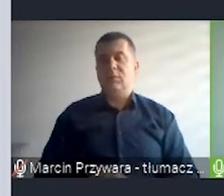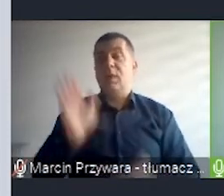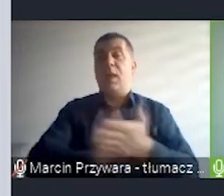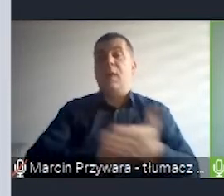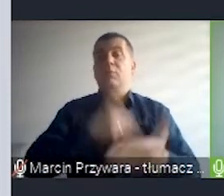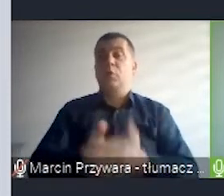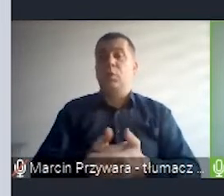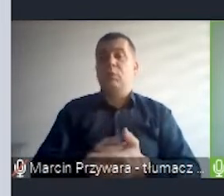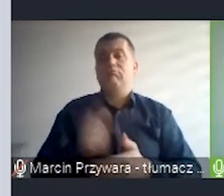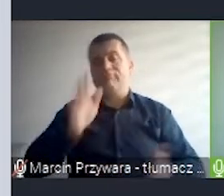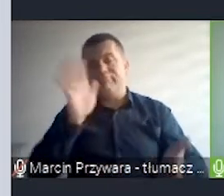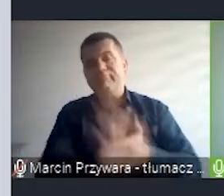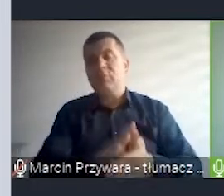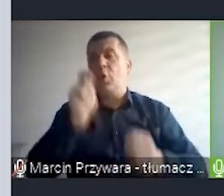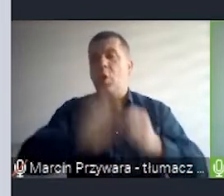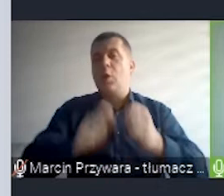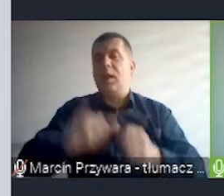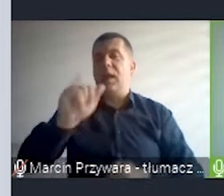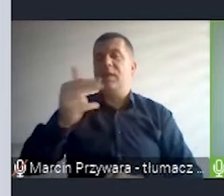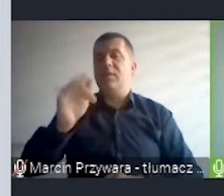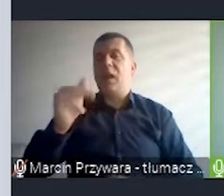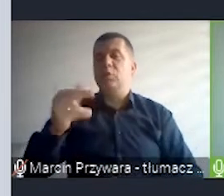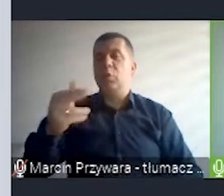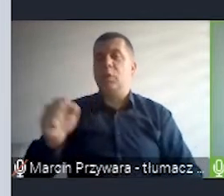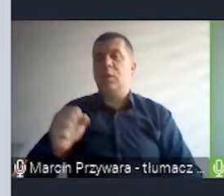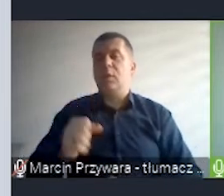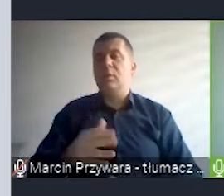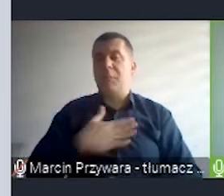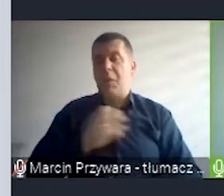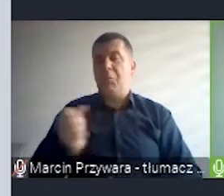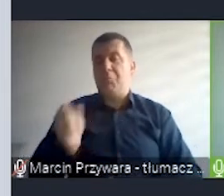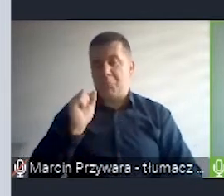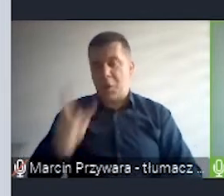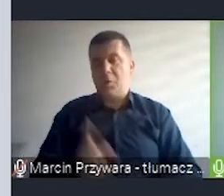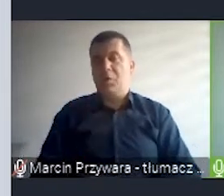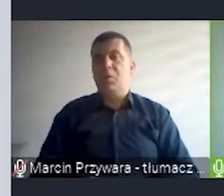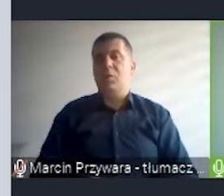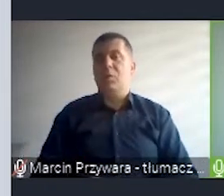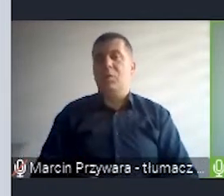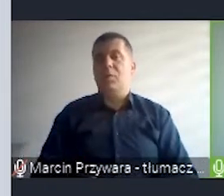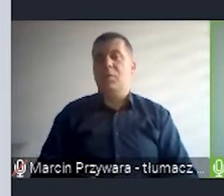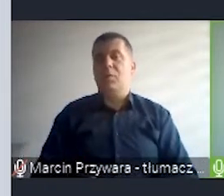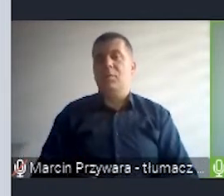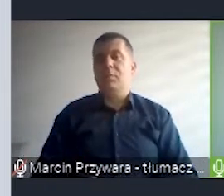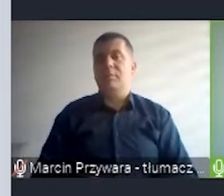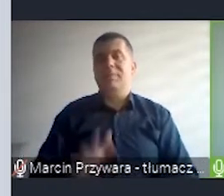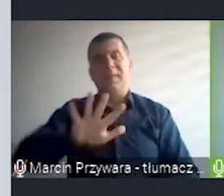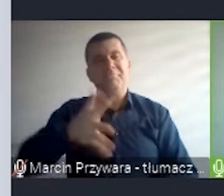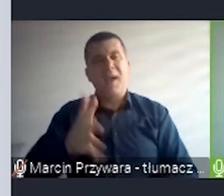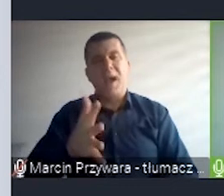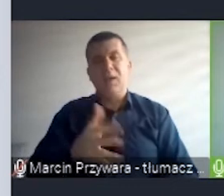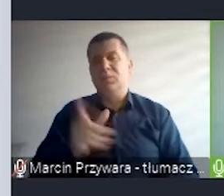przykład takie typowe kontrole na projektach infrastrukturalnych, które miałyby się pojawić, no nie bardzo